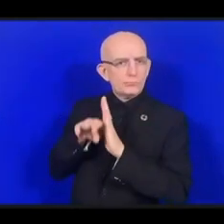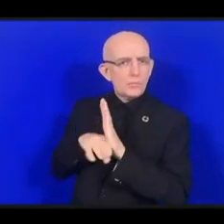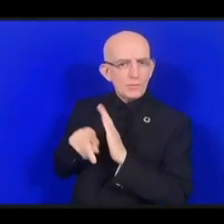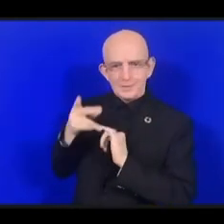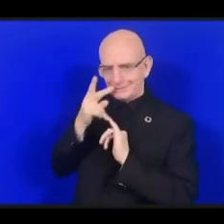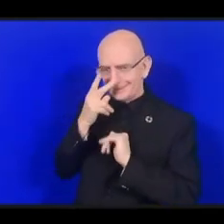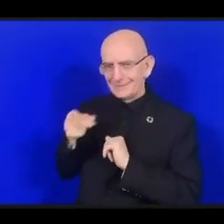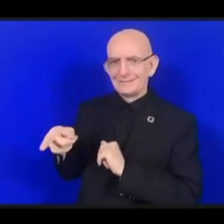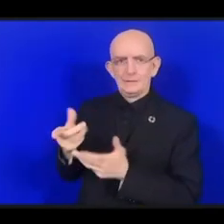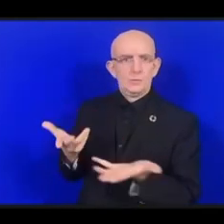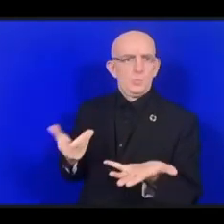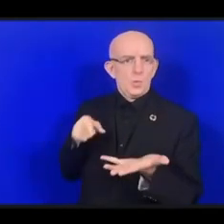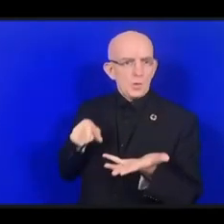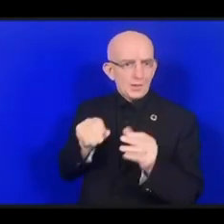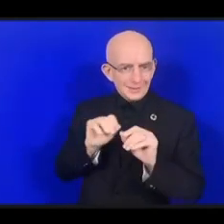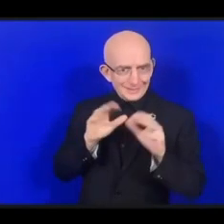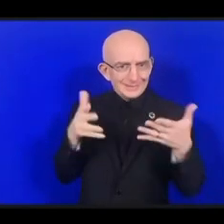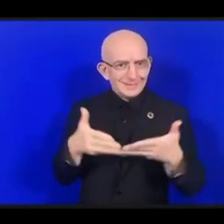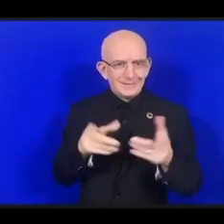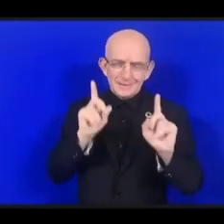10亿的孩子